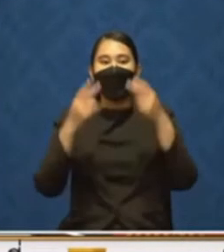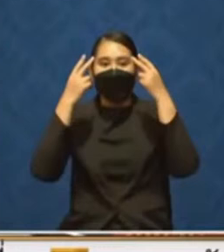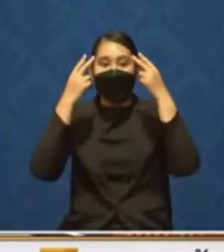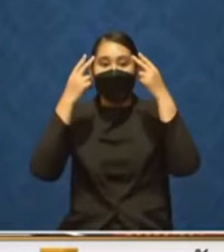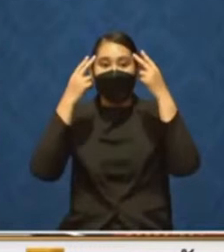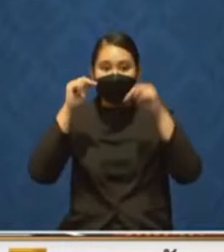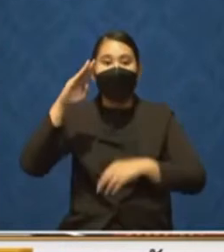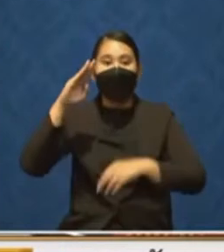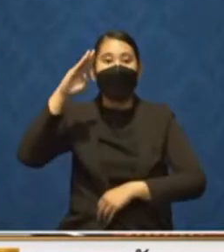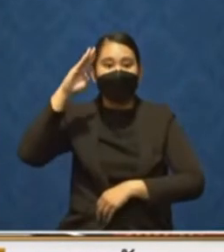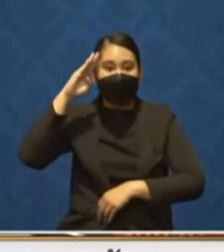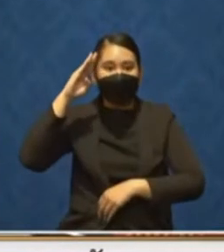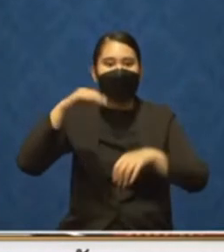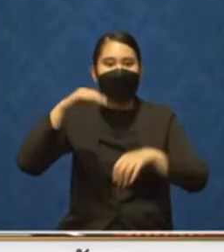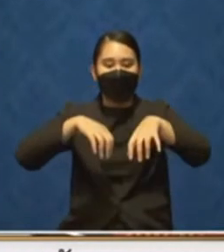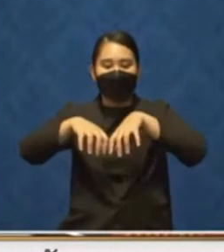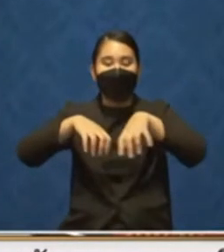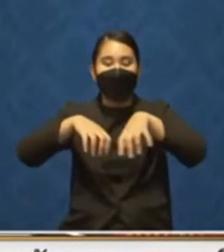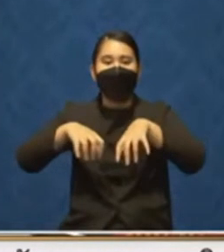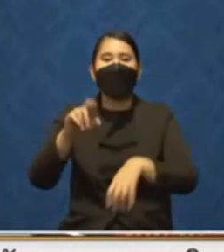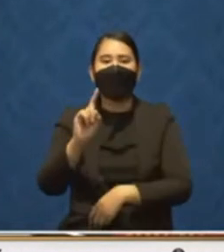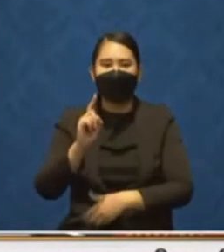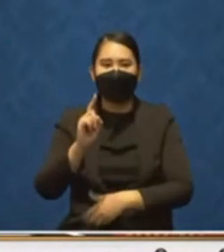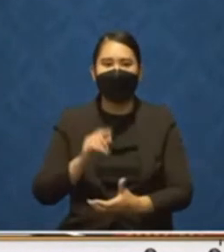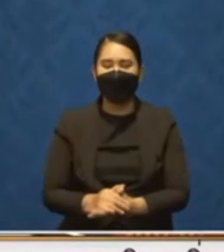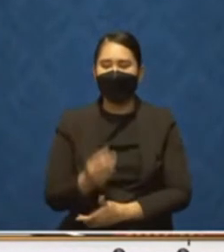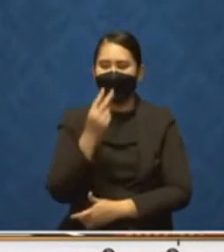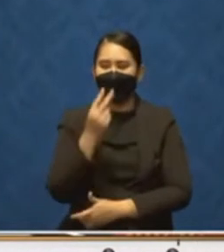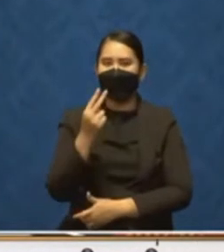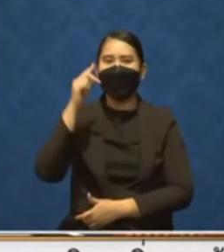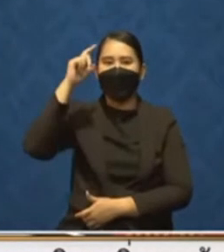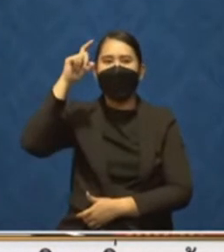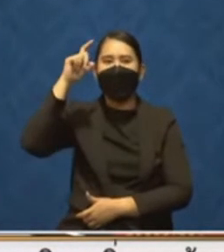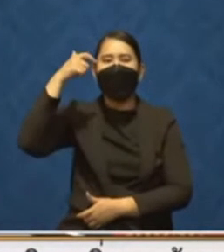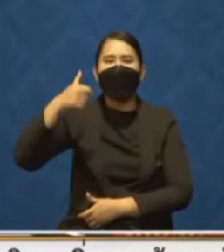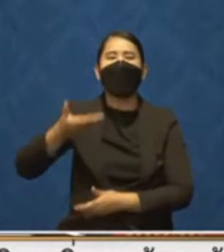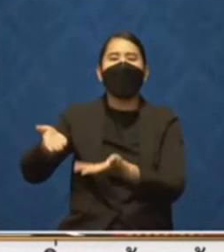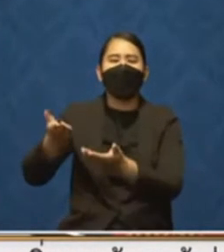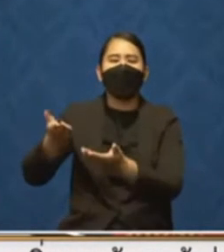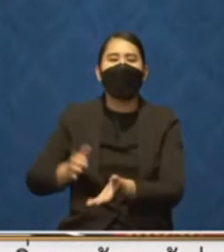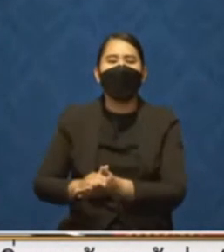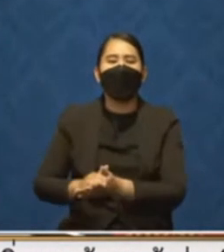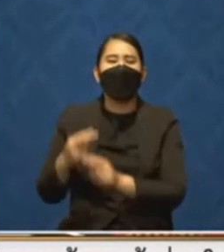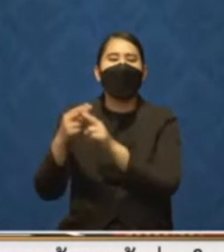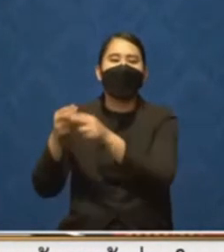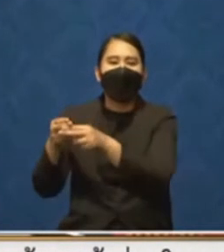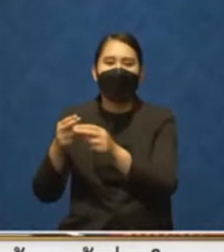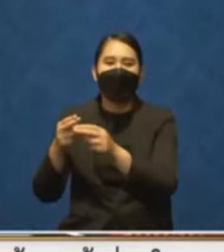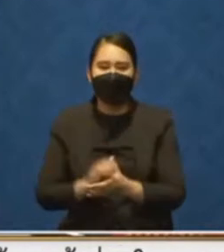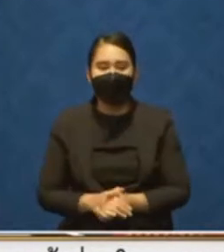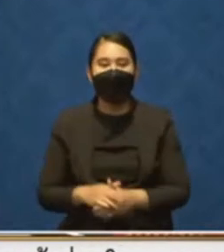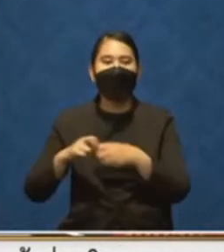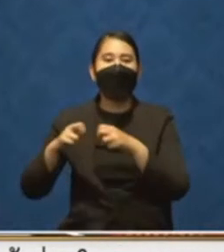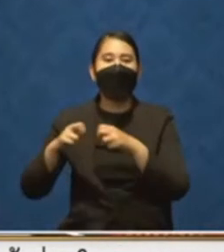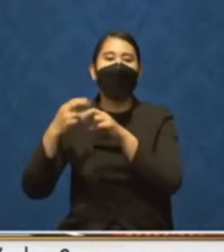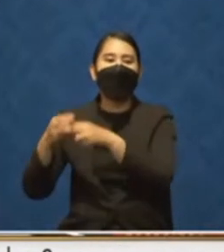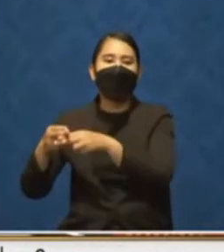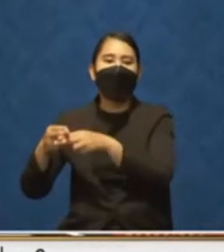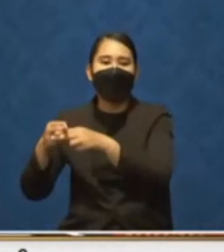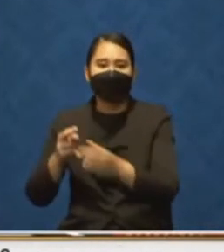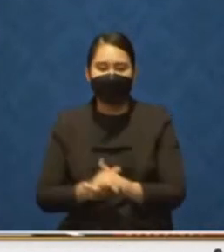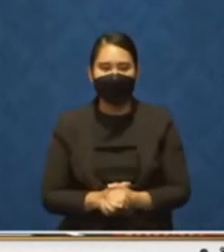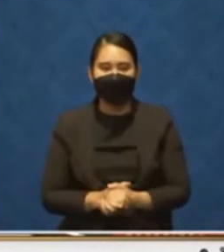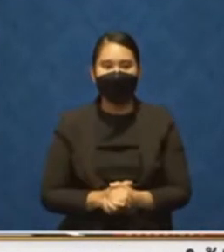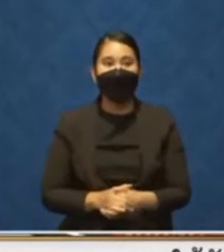คิดว่าเรื่องที่เกิดขึ้นในเมียนมาร์เป็นเรื่องภายในเป็นเรื่องเล็กน้อยและเป็นเรื่อง